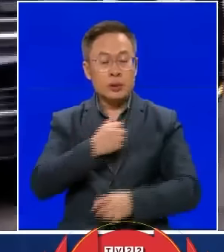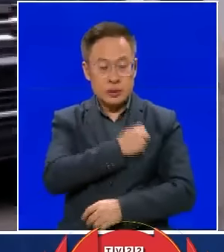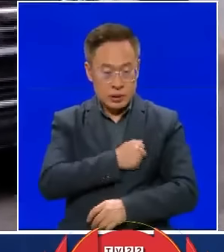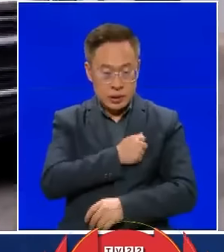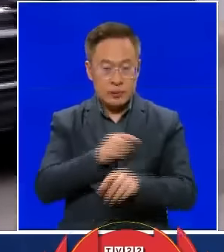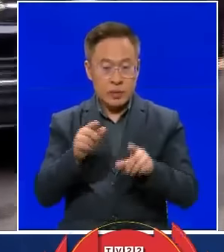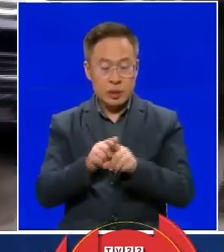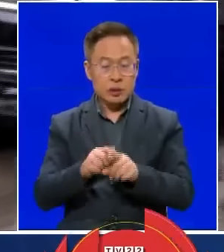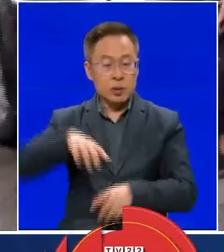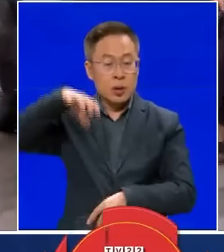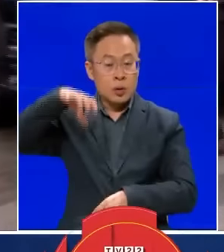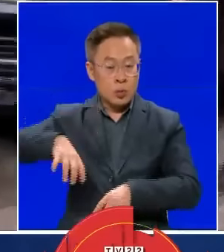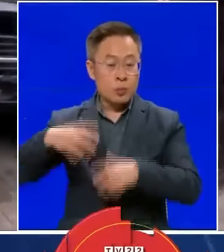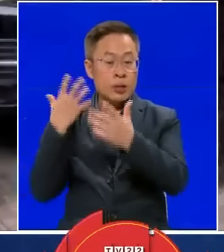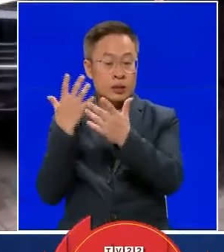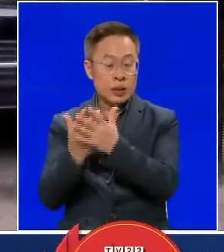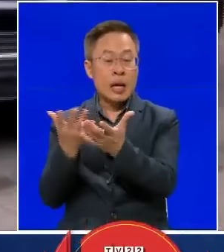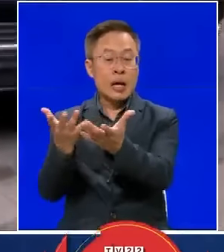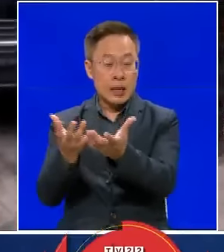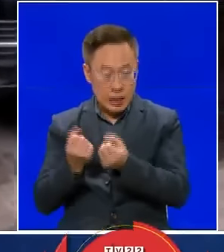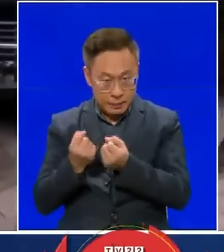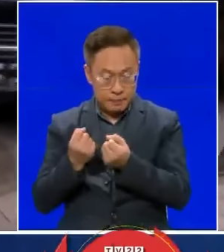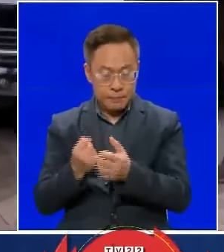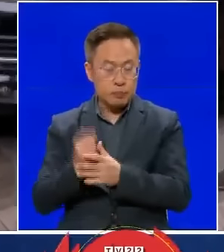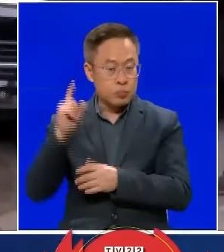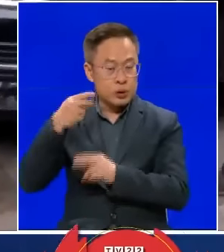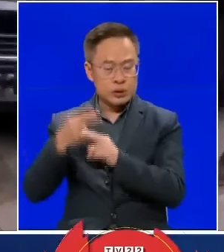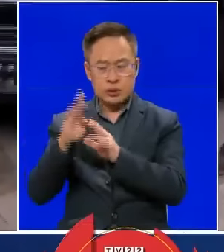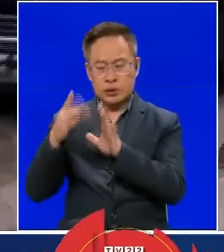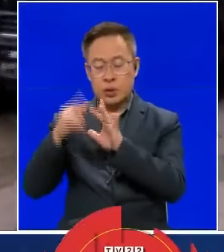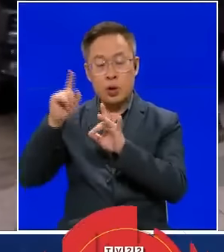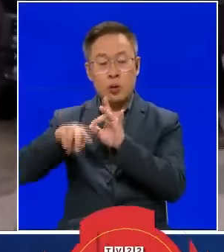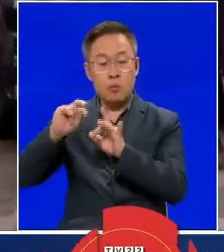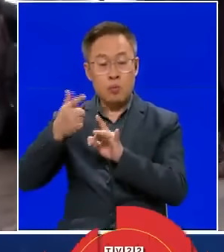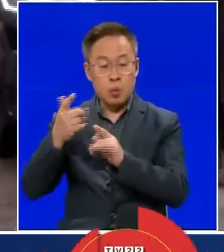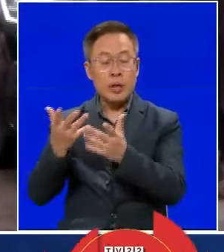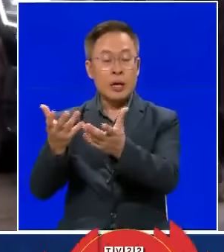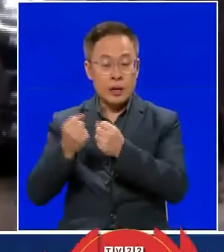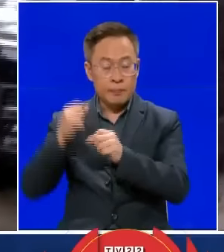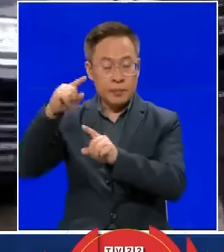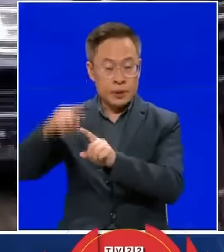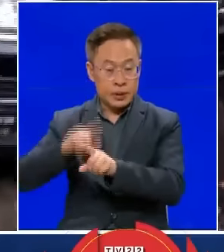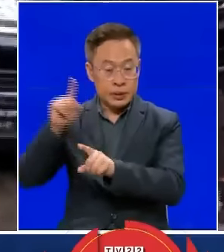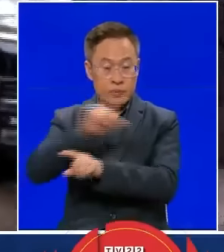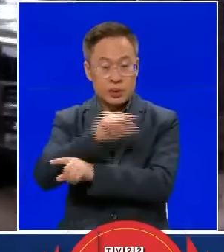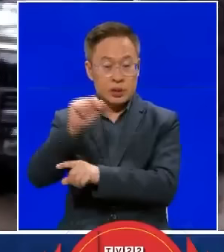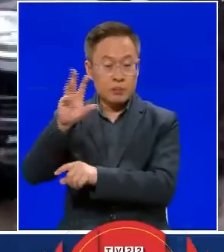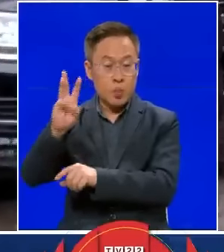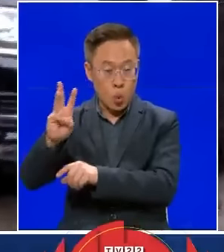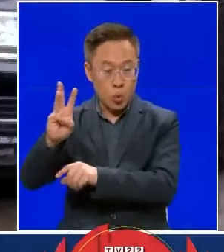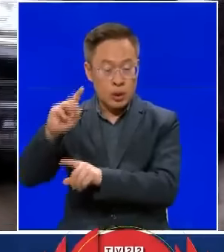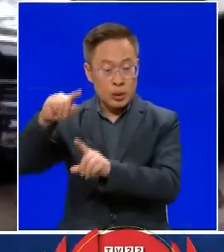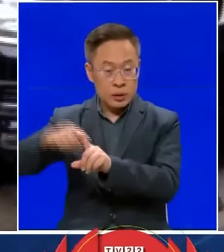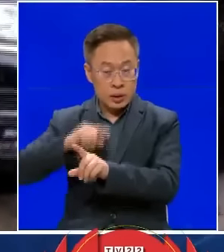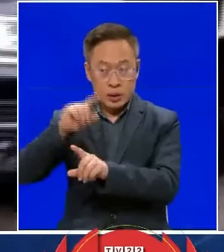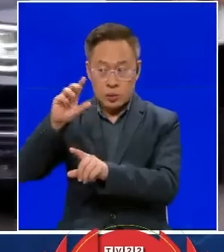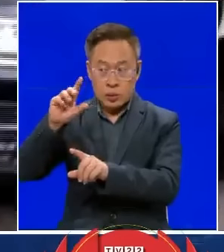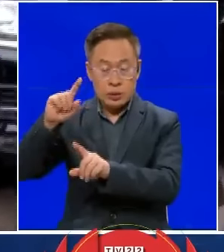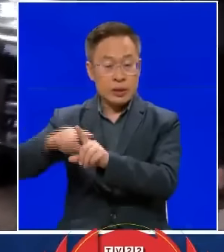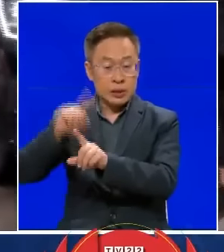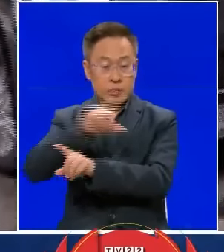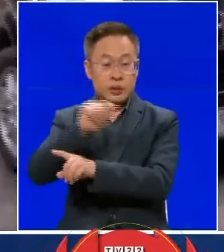ราชทานรับตัวบุ้งเนี่ยมาควบคุมตัวที่ทันสถานหญิงกลาง 26มกราคมปี 67บอกตอนนั้นบุ่งกอดอาหารนะครับ